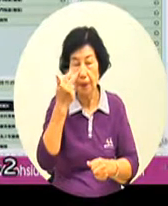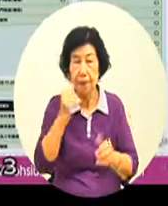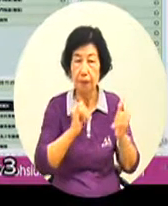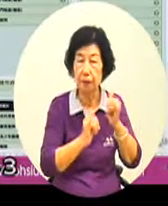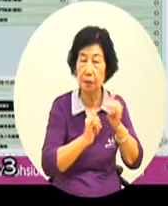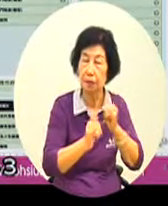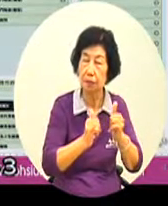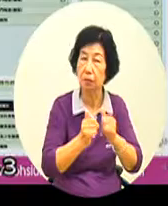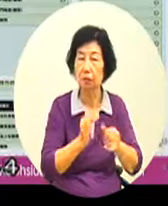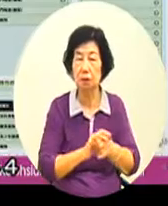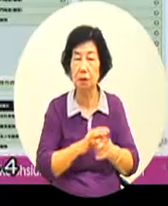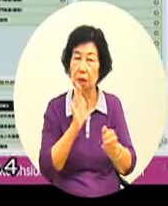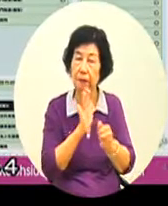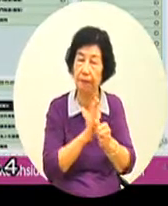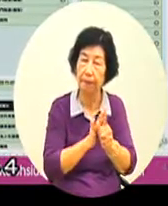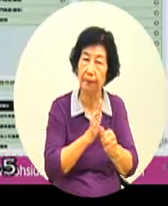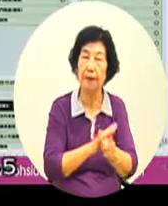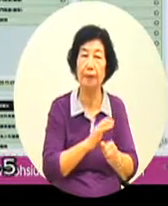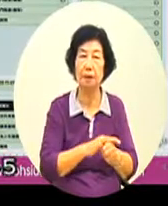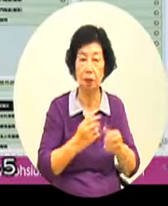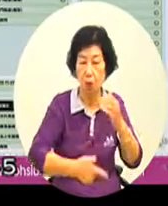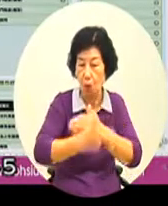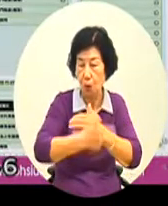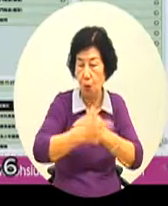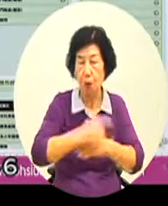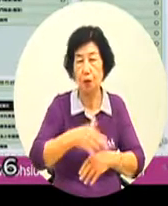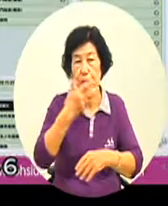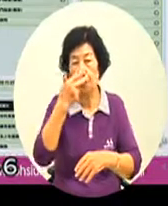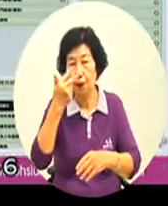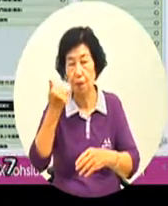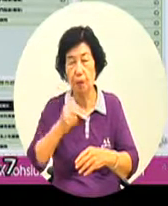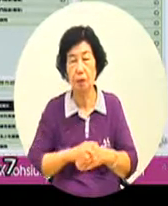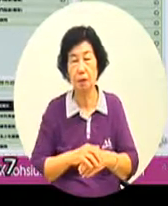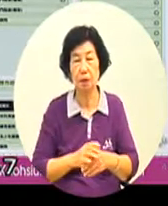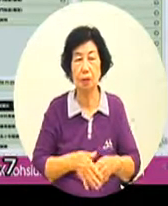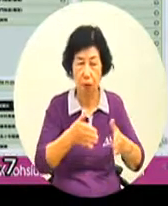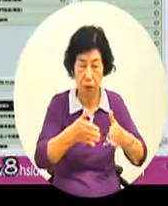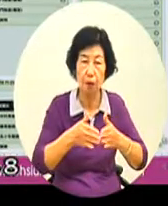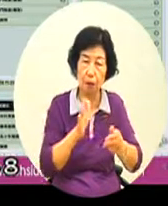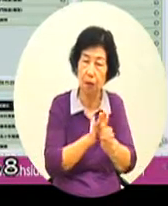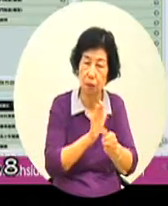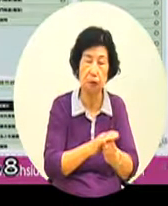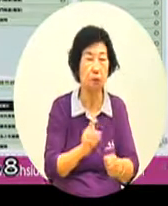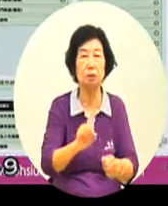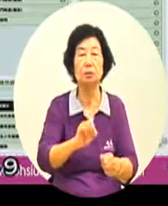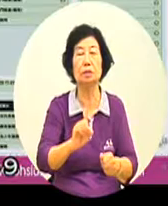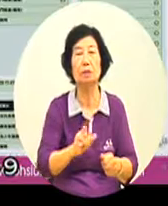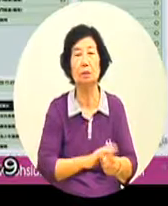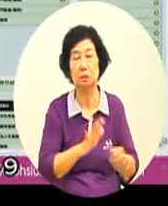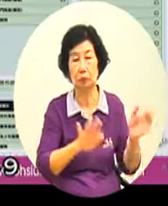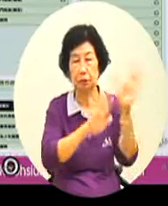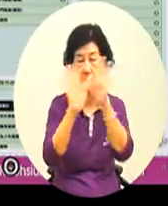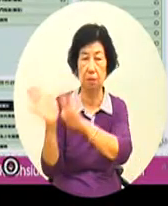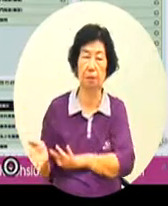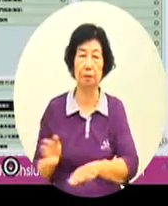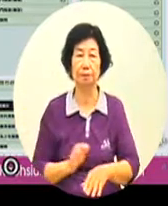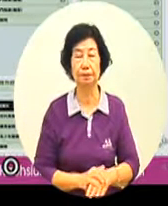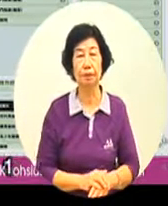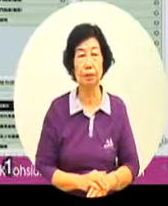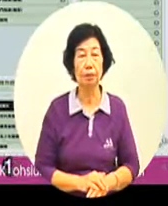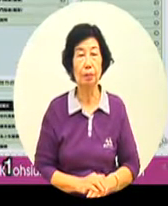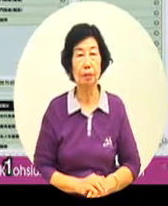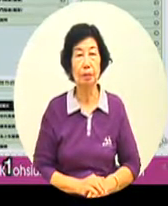后让民众可以更快速更便利的获得需要的帮助跟资讯。好，我们有熊爱，有